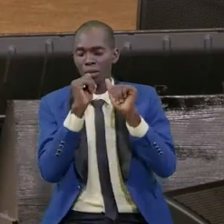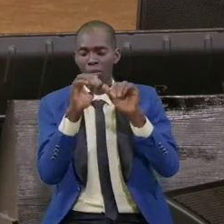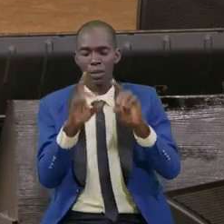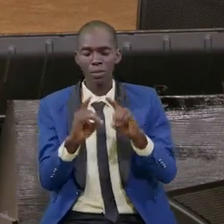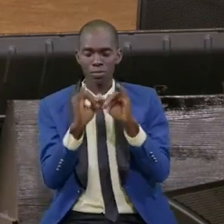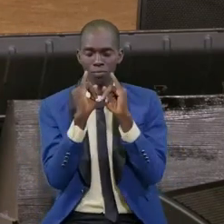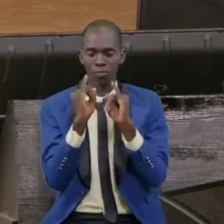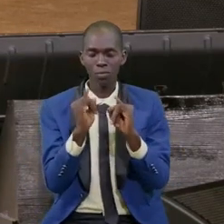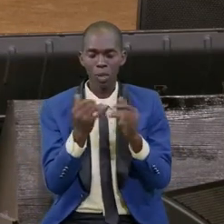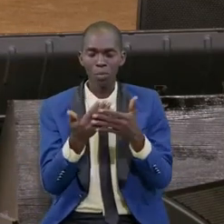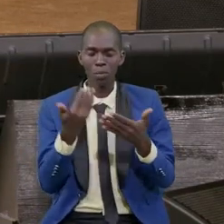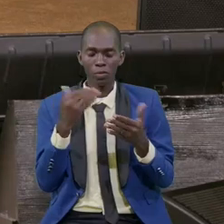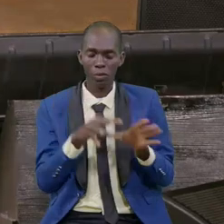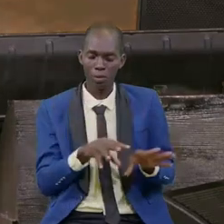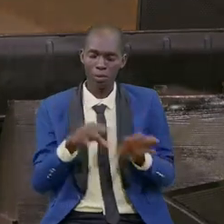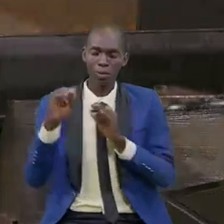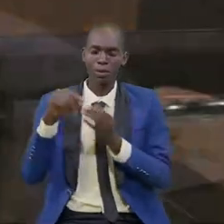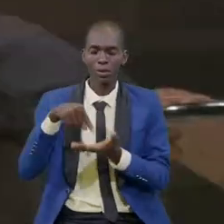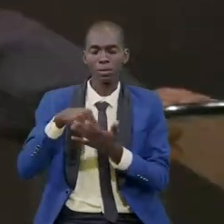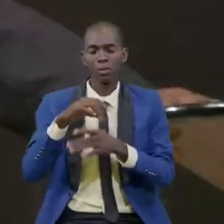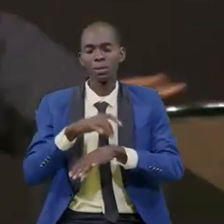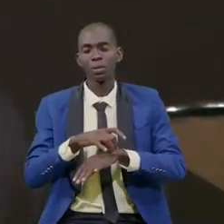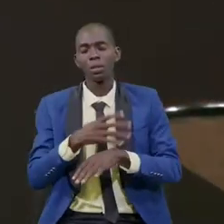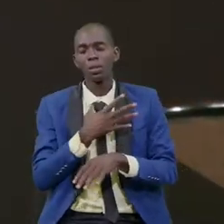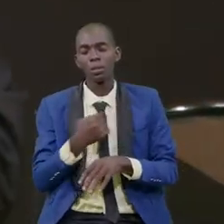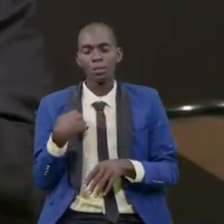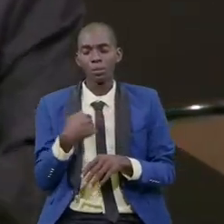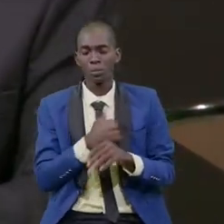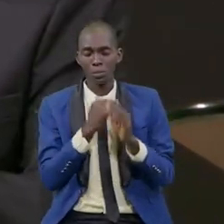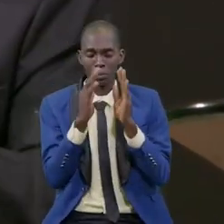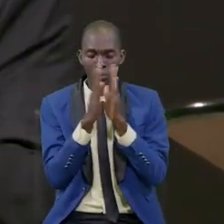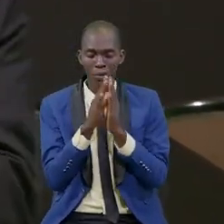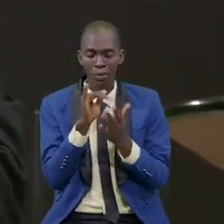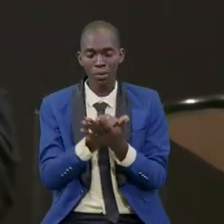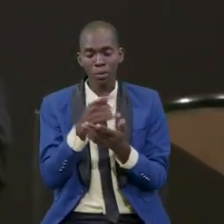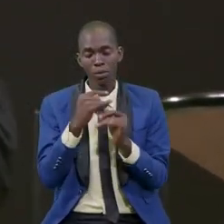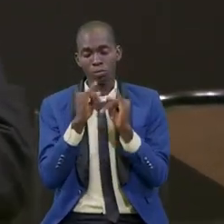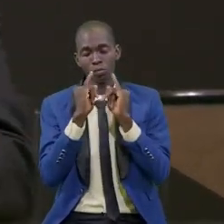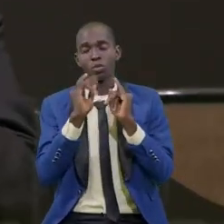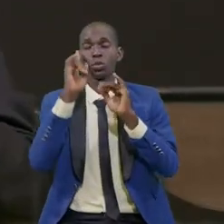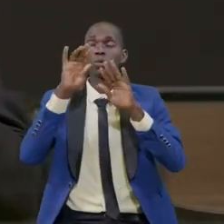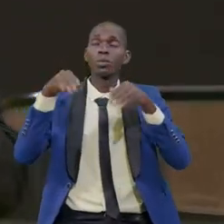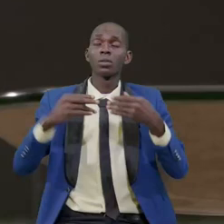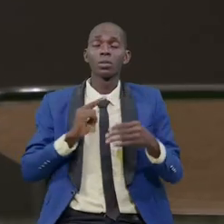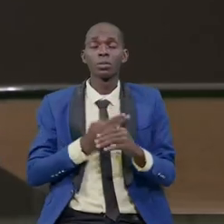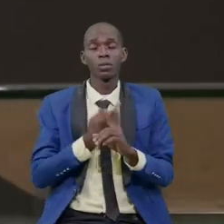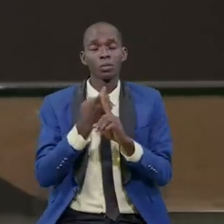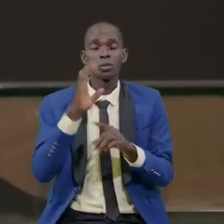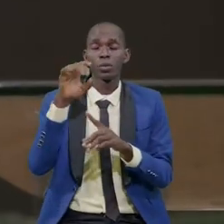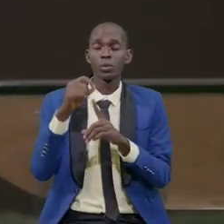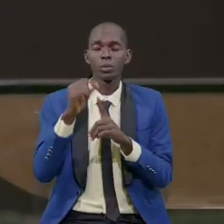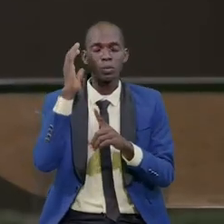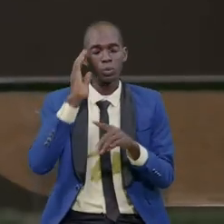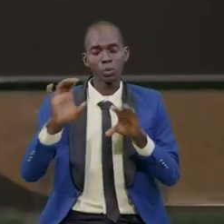L'instruction bénie avant de quitter la terre. Nous prions, Seigneur, que l'instruction que tu nous donnes dans ta parole